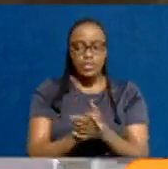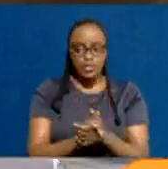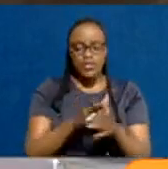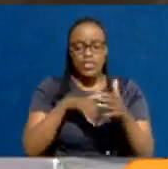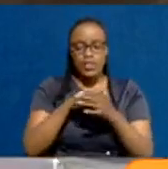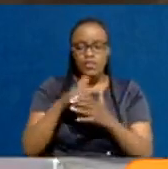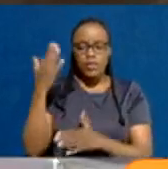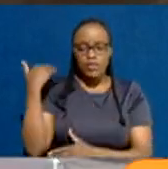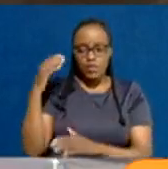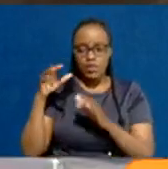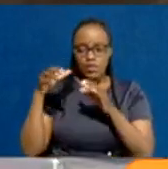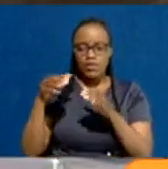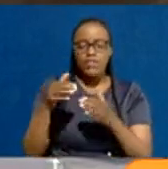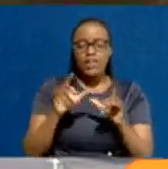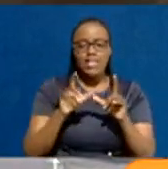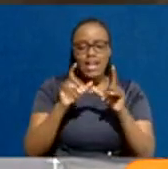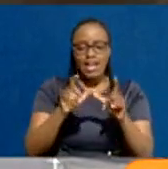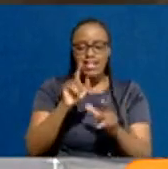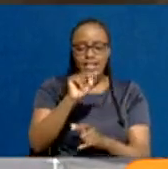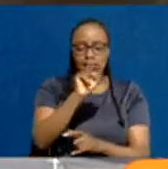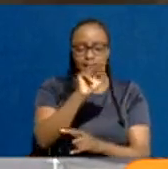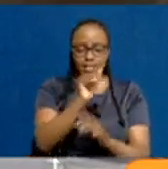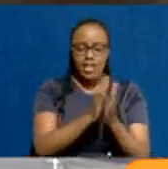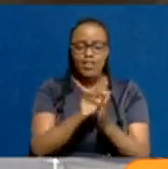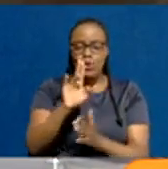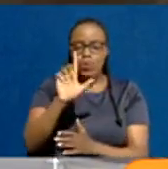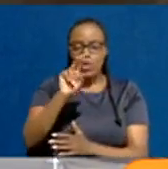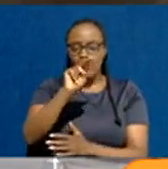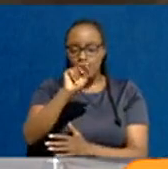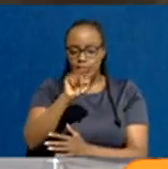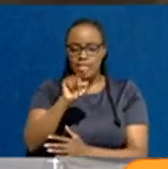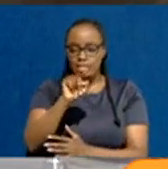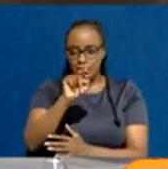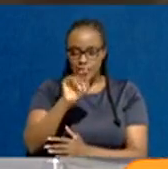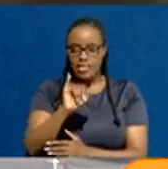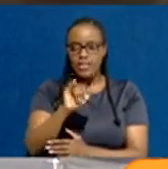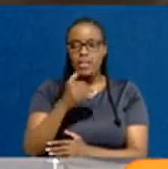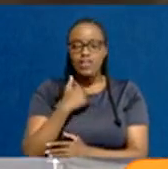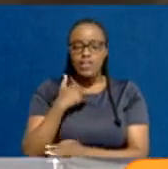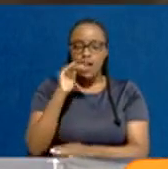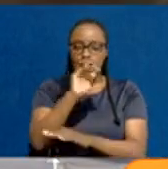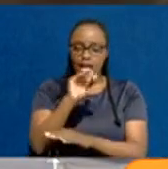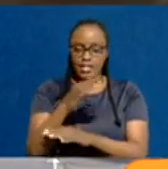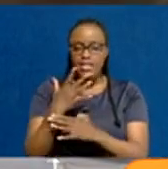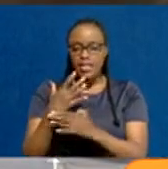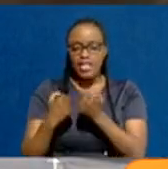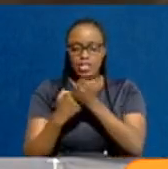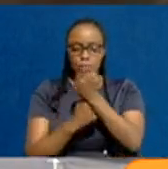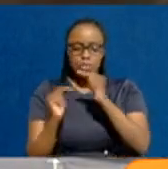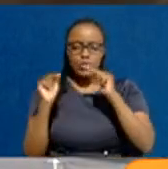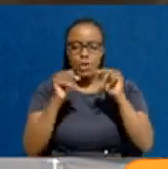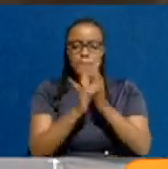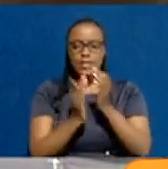Mwanasoka wa zamani wa klabu za Talanta, Ulinzi na Muhoroni Youth Ezekiel Otuoma anawaomba wahisani kujitokeza